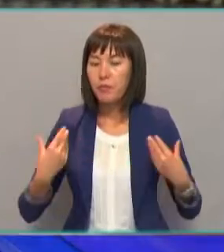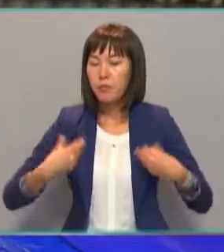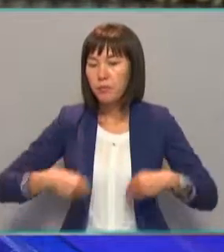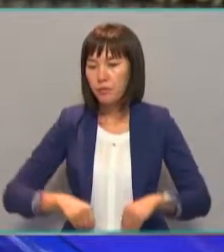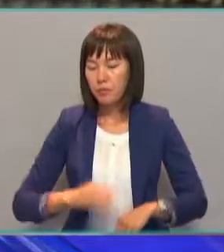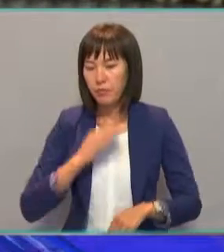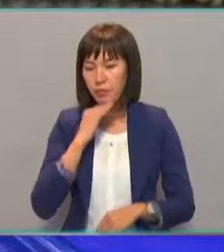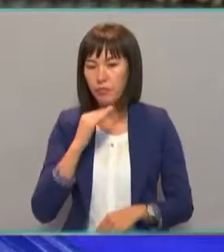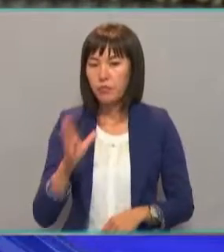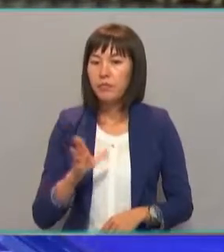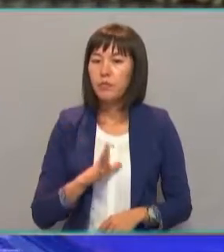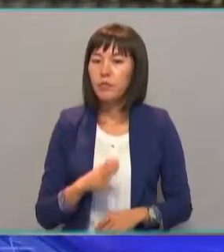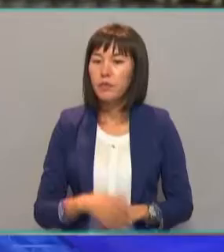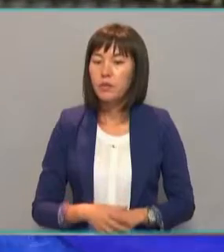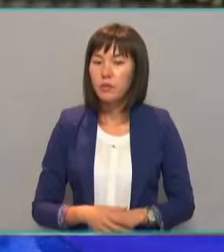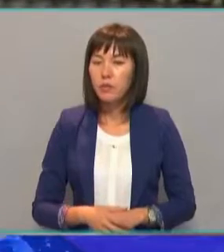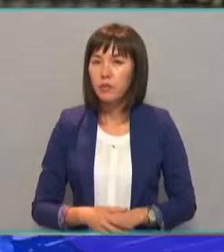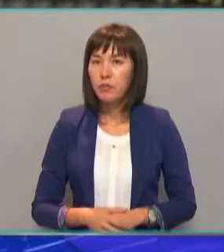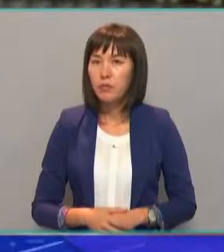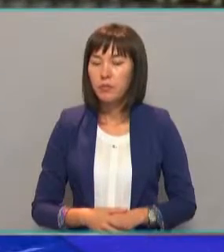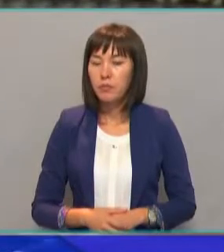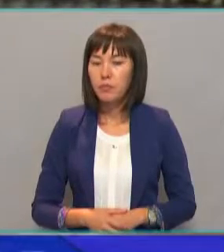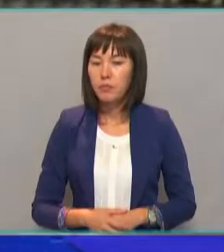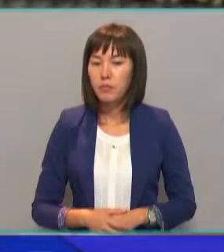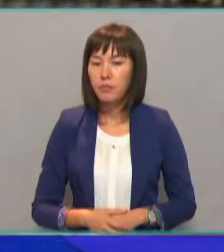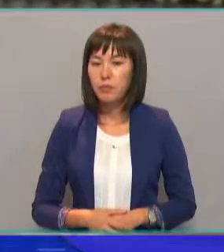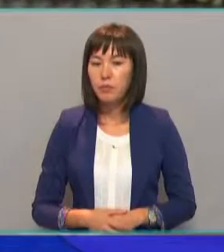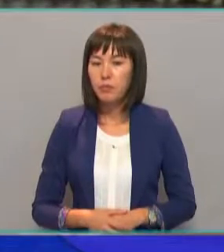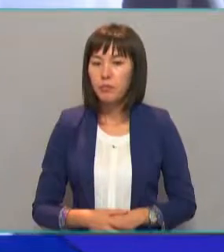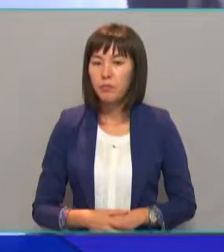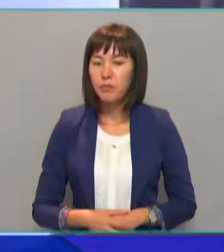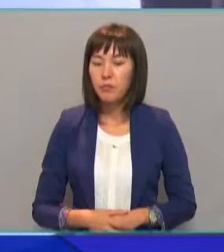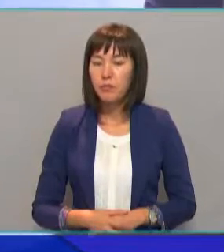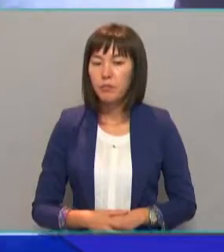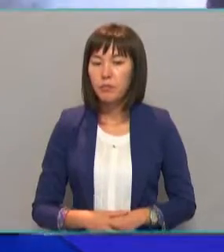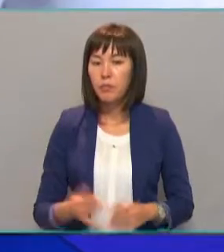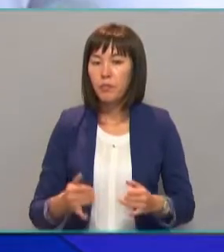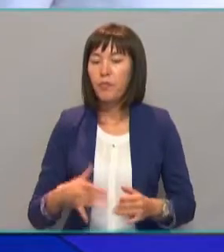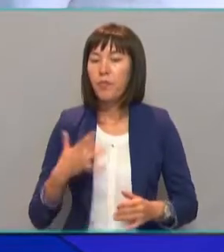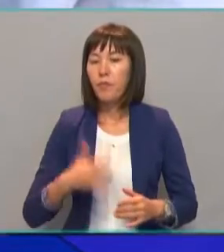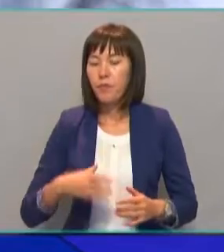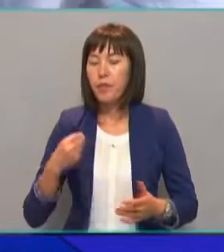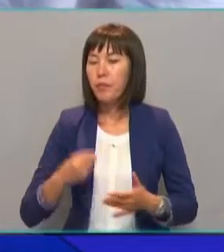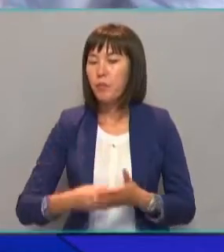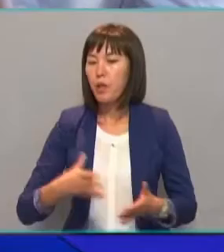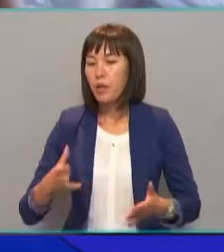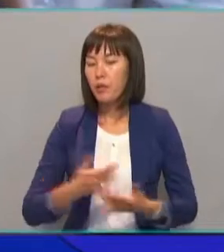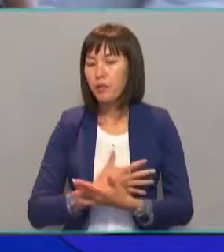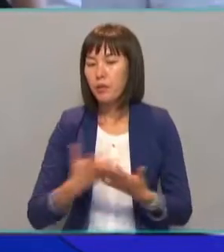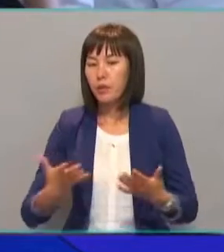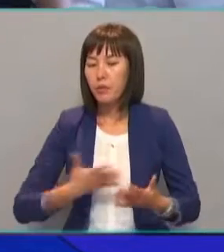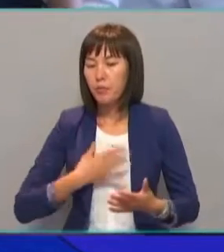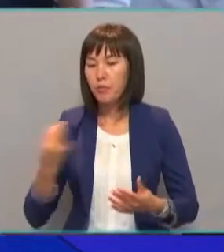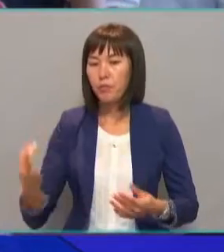де аса мән берілді. Мәдени, сахналық мәдениеттілігіне де аса мән беріліп отыр. Бүгін ұрпақ үшін баға жетпес құнды дүние ол